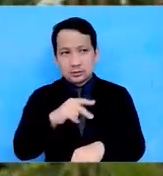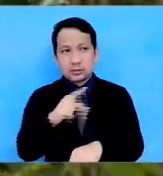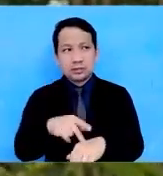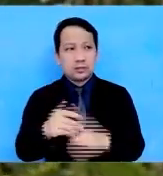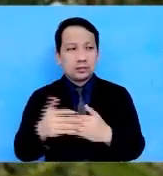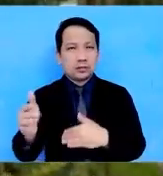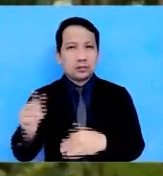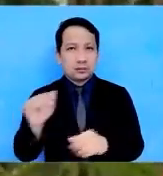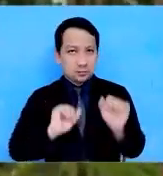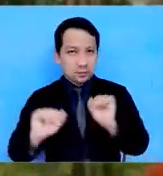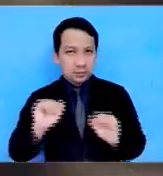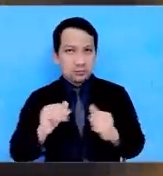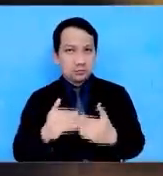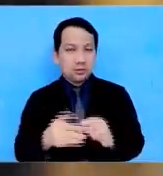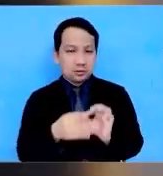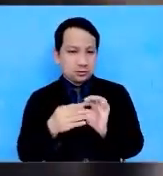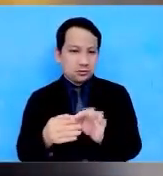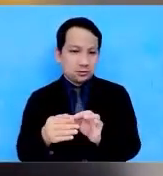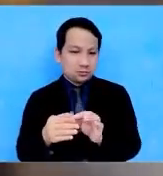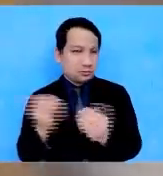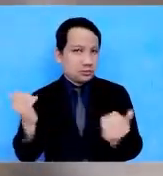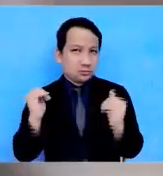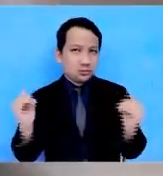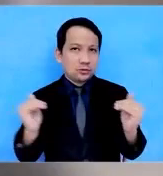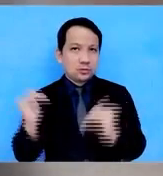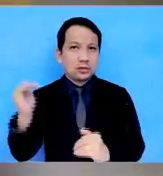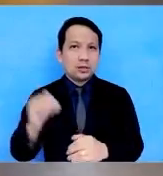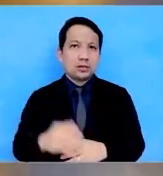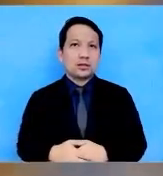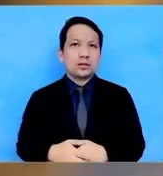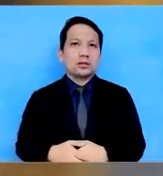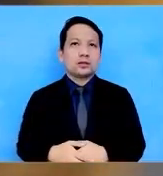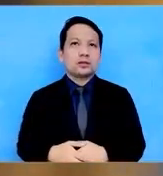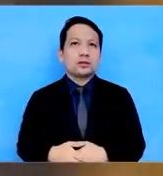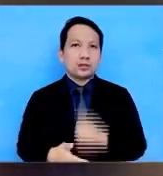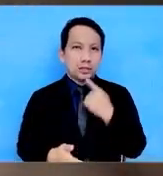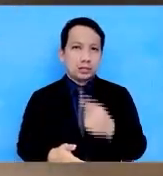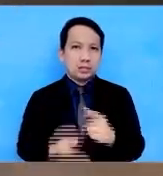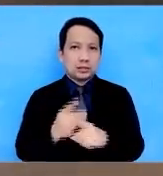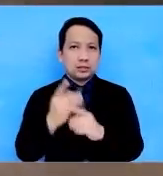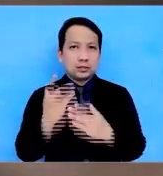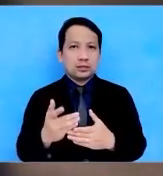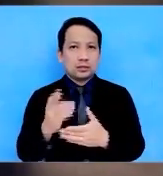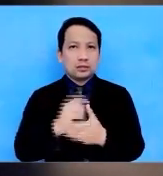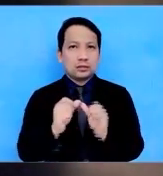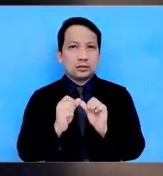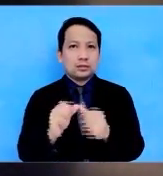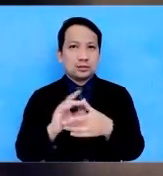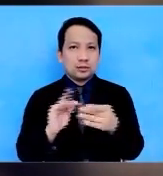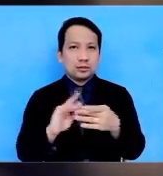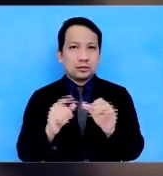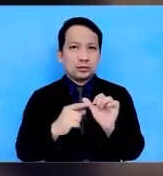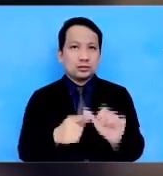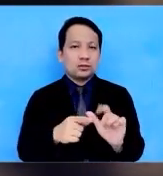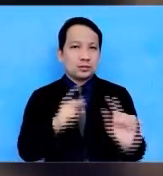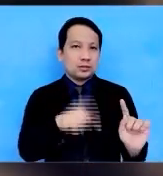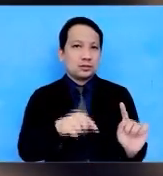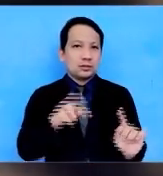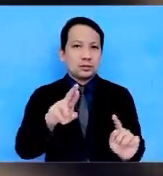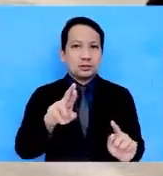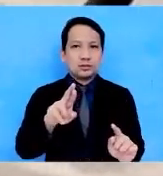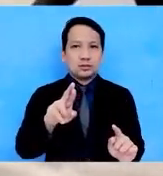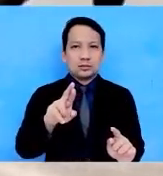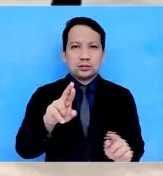sa action sa abroad. Dekalidad ng produksyon dahil nandyan din ang director for writing and storyline na si Richard Ebasco